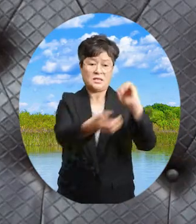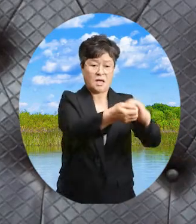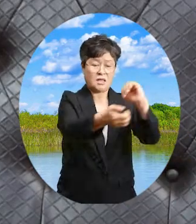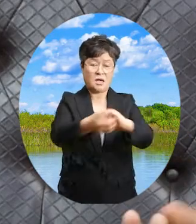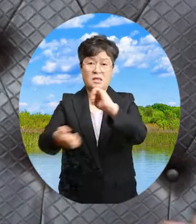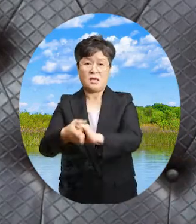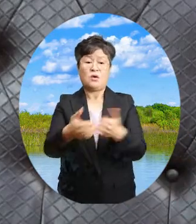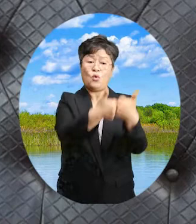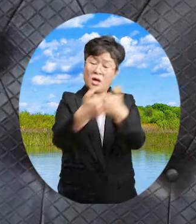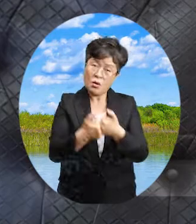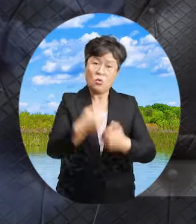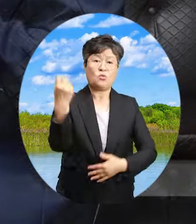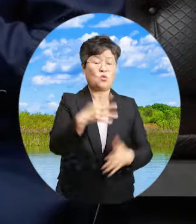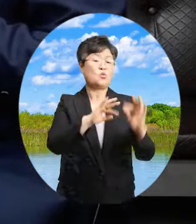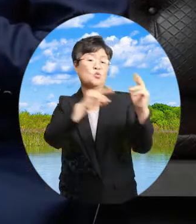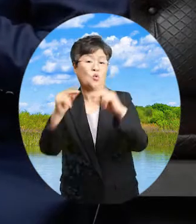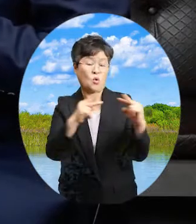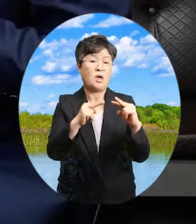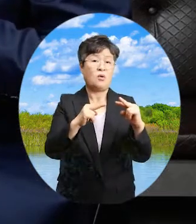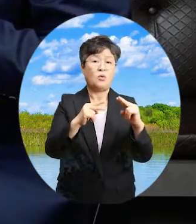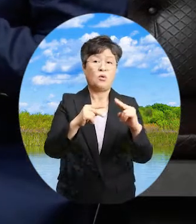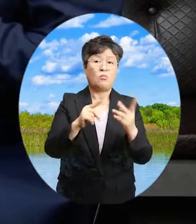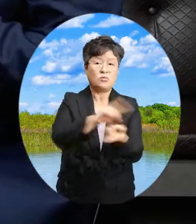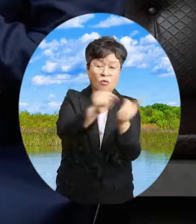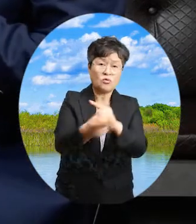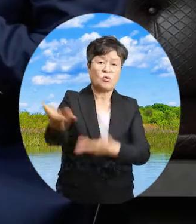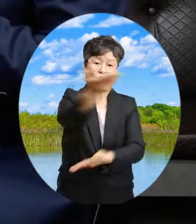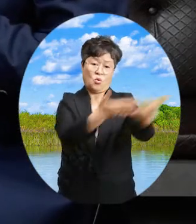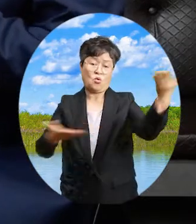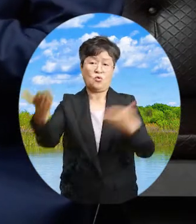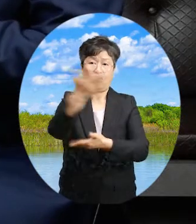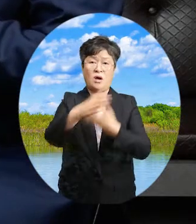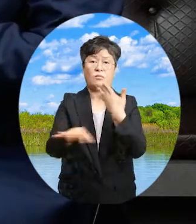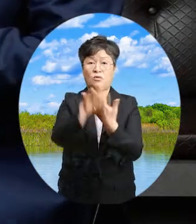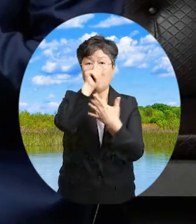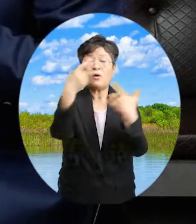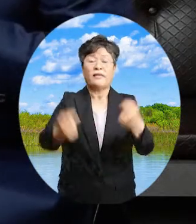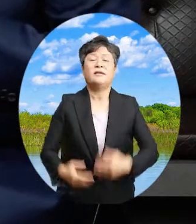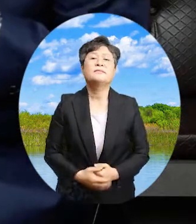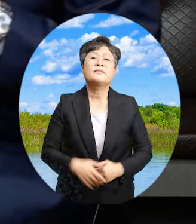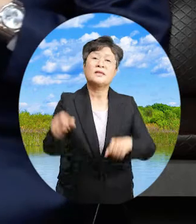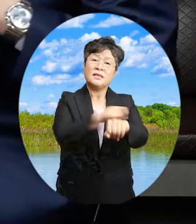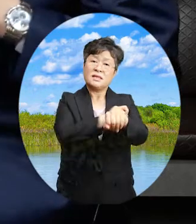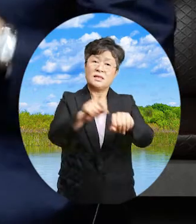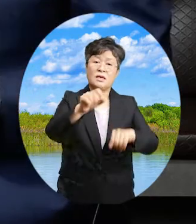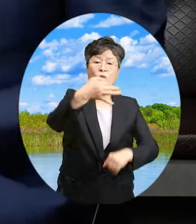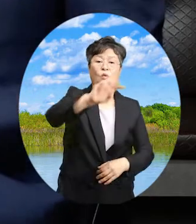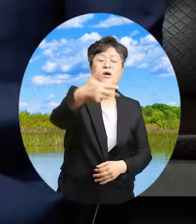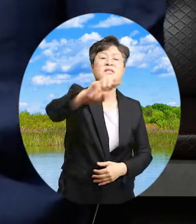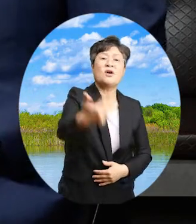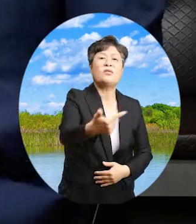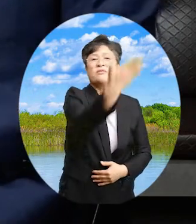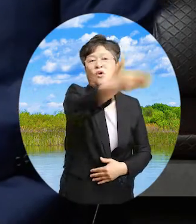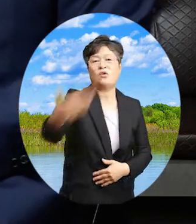이 향후 방향에 대한 이 생각을 영상 편지로 혹시 남겨주실 수 있으신지 뭐 그런